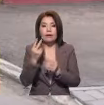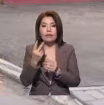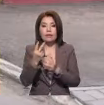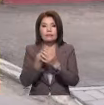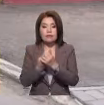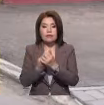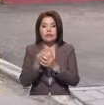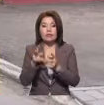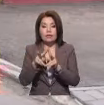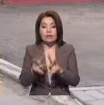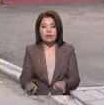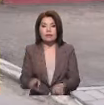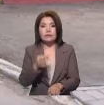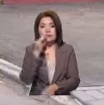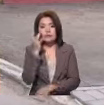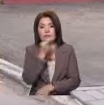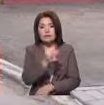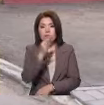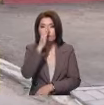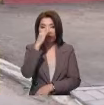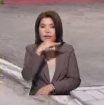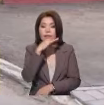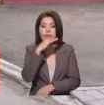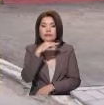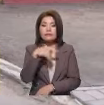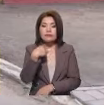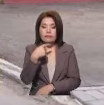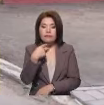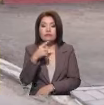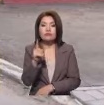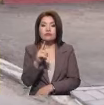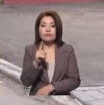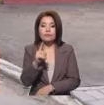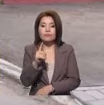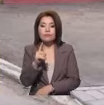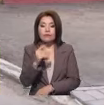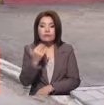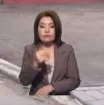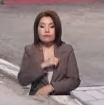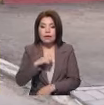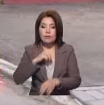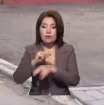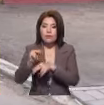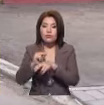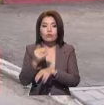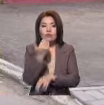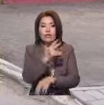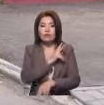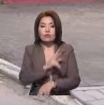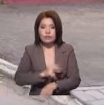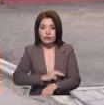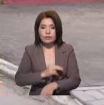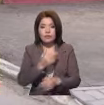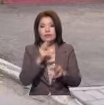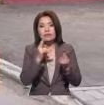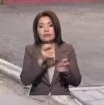бір болып тұрсыңдар ғой қазір деп. Папасы кейде әңгіме қылады. Өзің оқытасың, өзіңнің қызың енді деген сияқты. Өзің